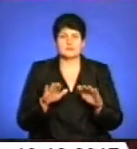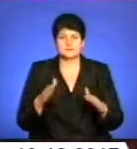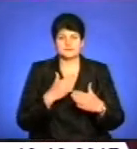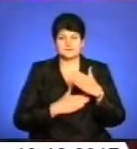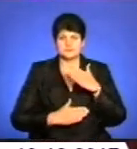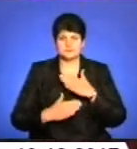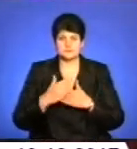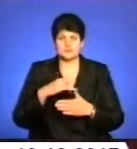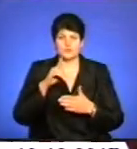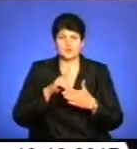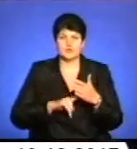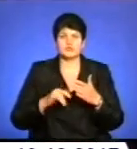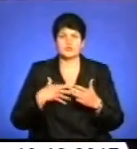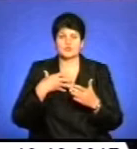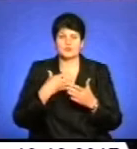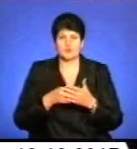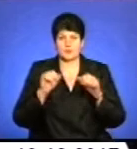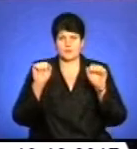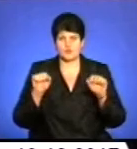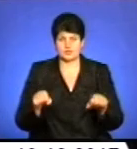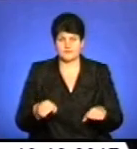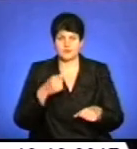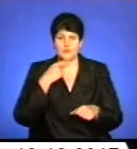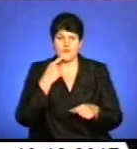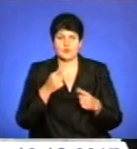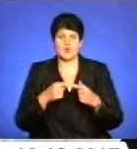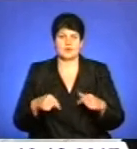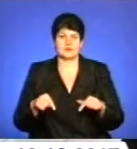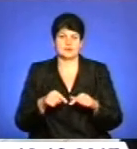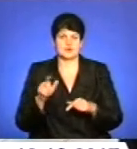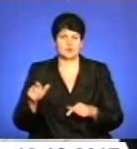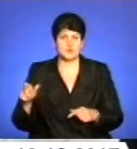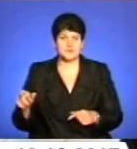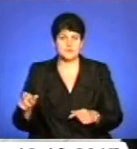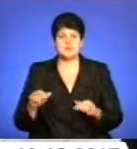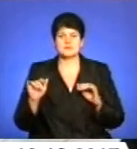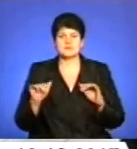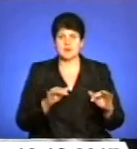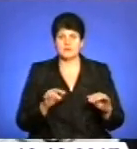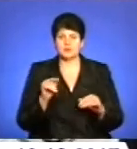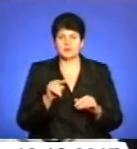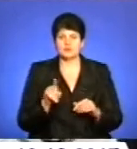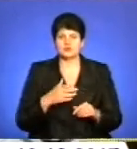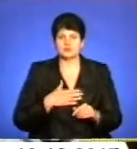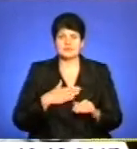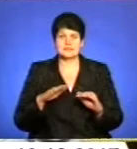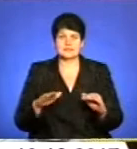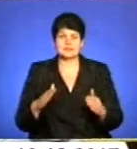особливими потребами повірити у власні можливості, кажуть організатори. Справа в тому, що в нас діти є з